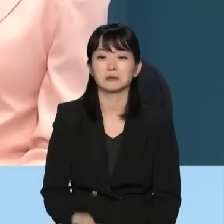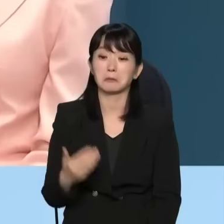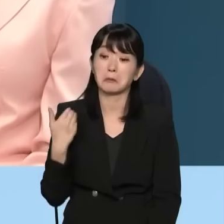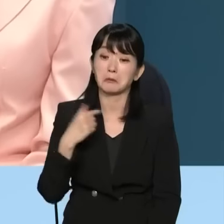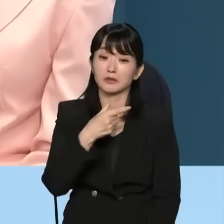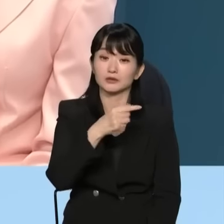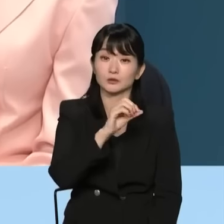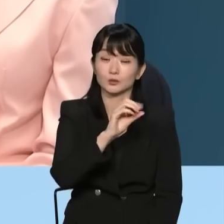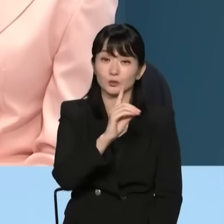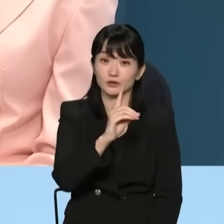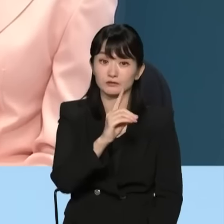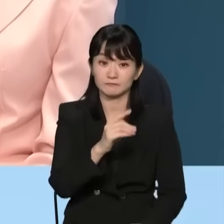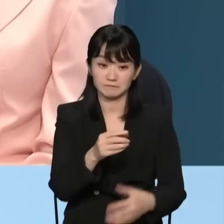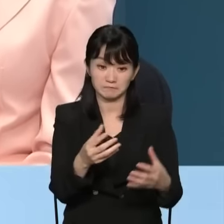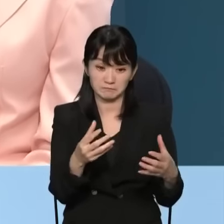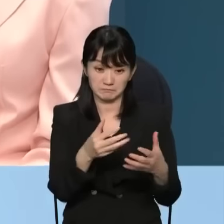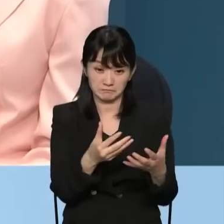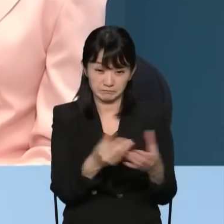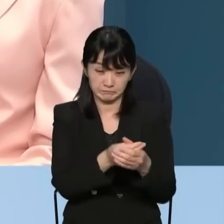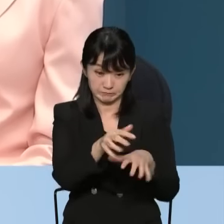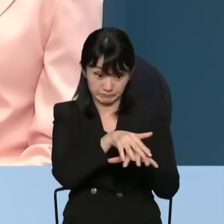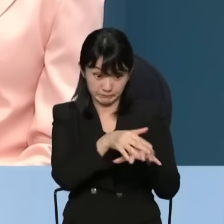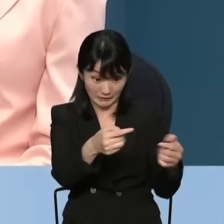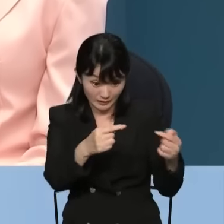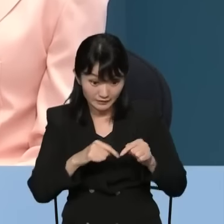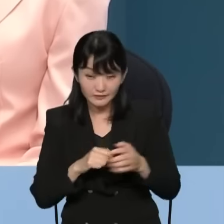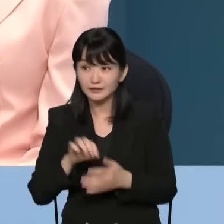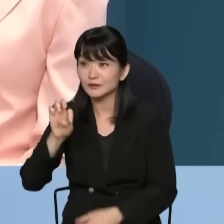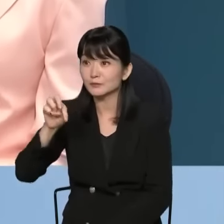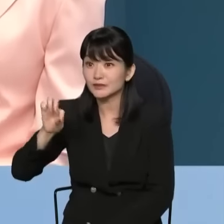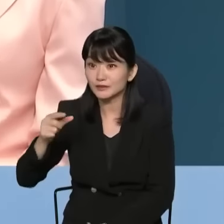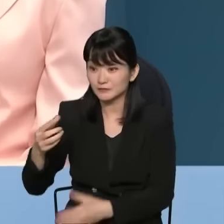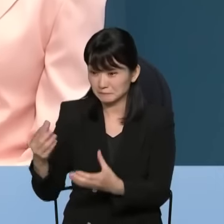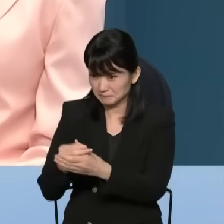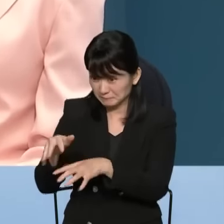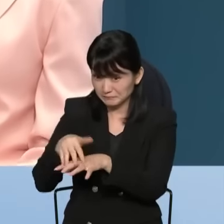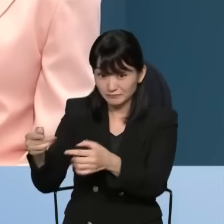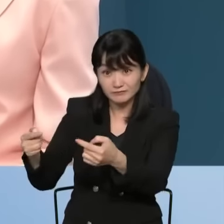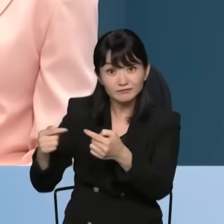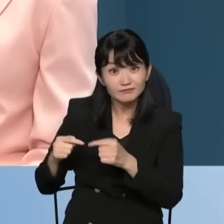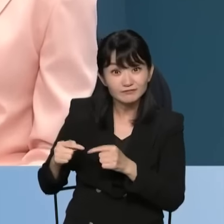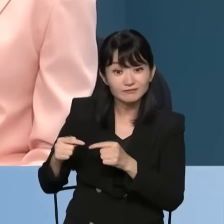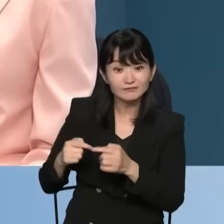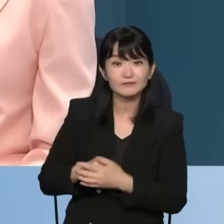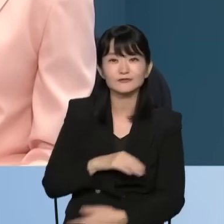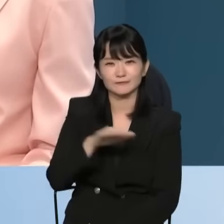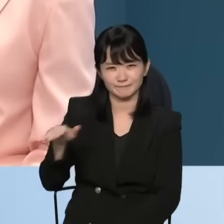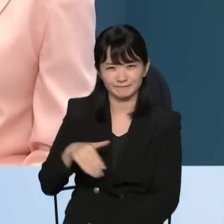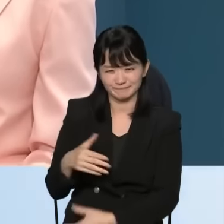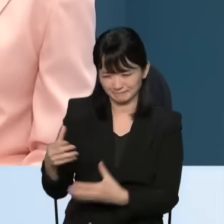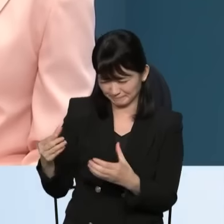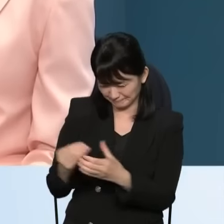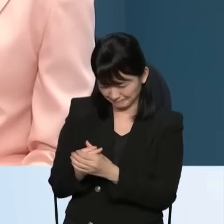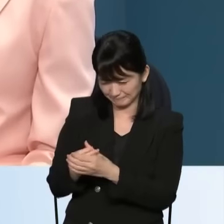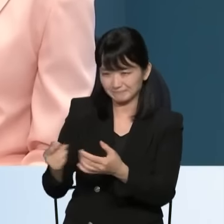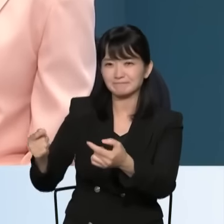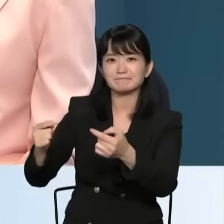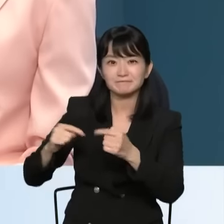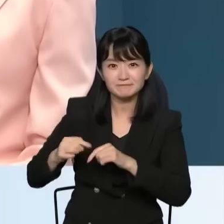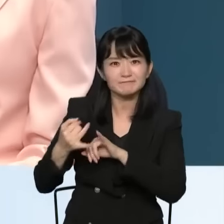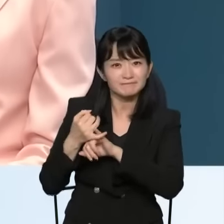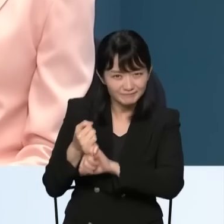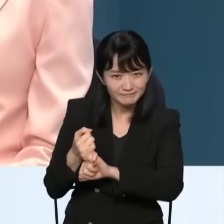G.O.D 완전체로 여기 나오셨었거든요. 핑클도 언젠가 완전체로 그러면 저희도 모실 수 있기를 완전체로 꼭 이곳에 네. 나오겠습니다.